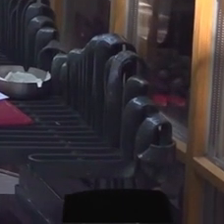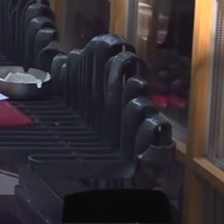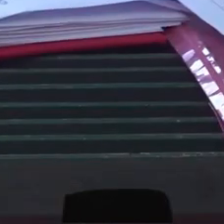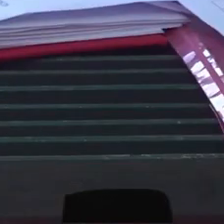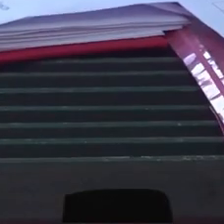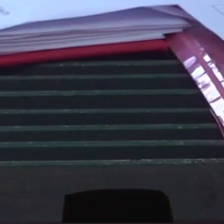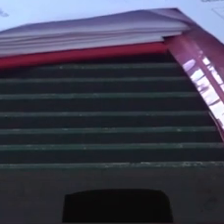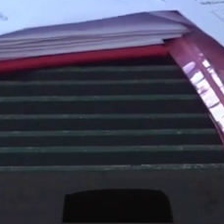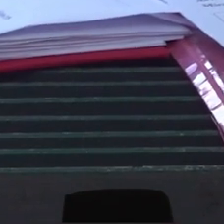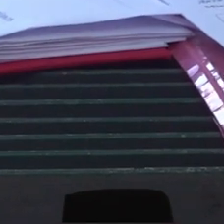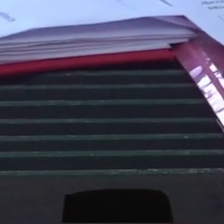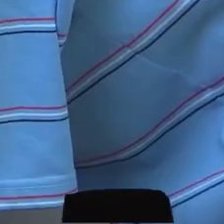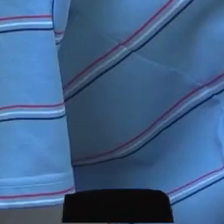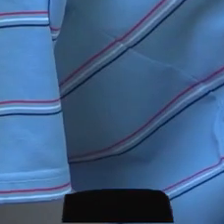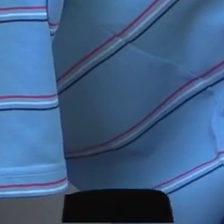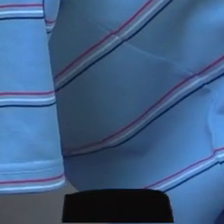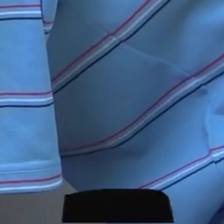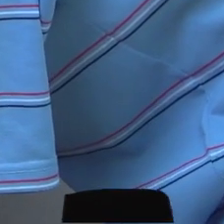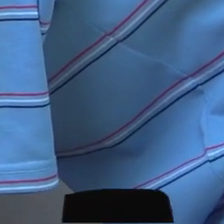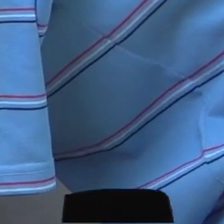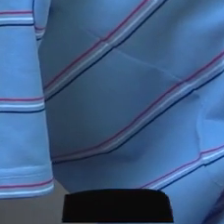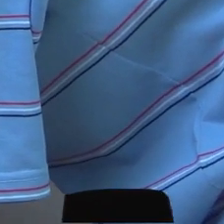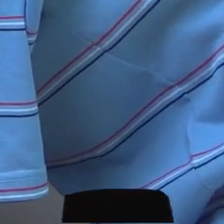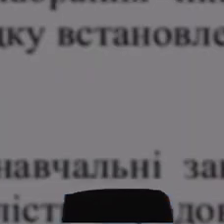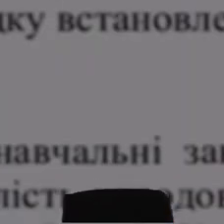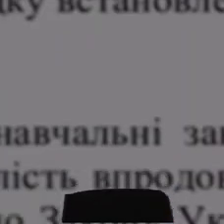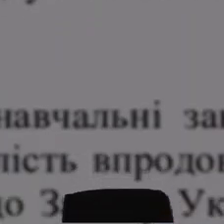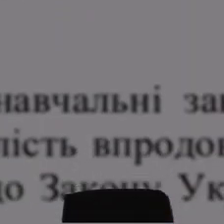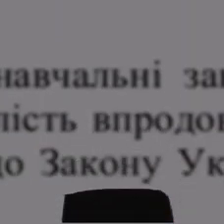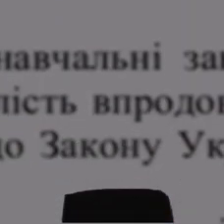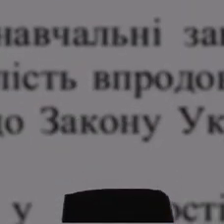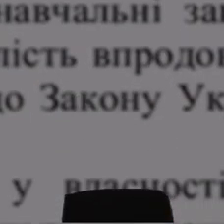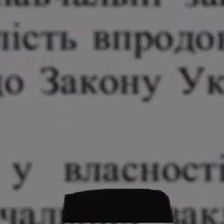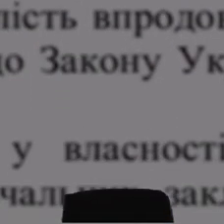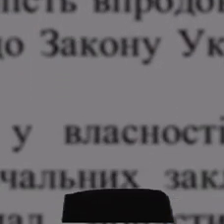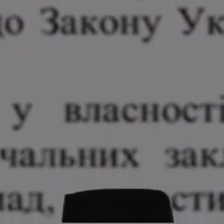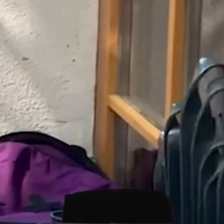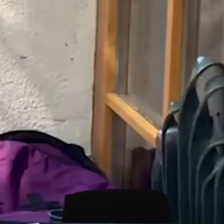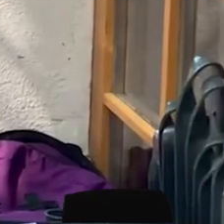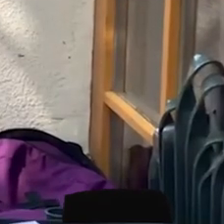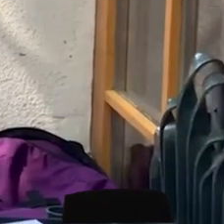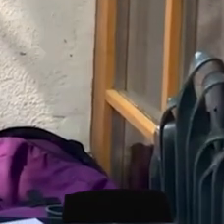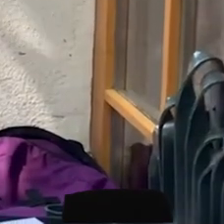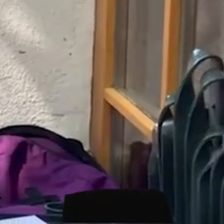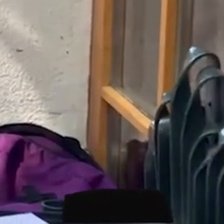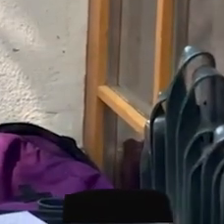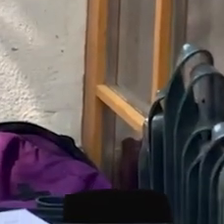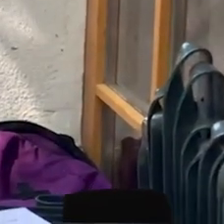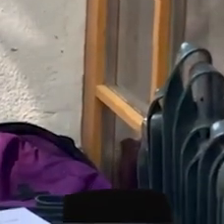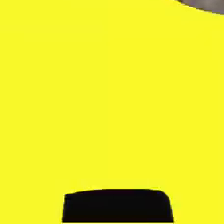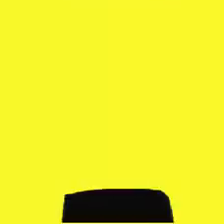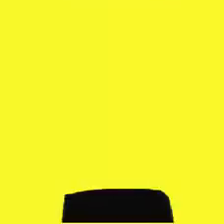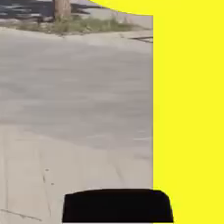понад 15 тисяч жителів Тернопільщини підписалися, щоб підтримати законопроєкт про заборону московського патріархату в Україні.